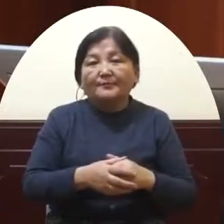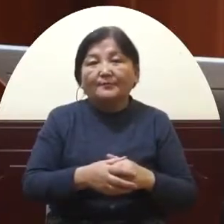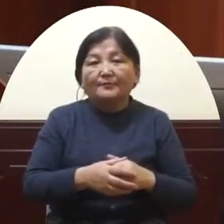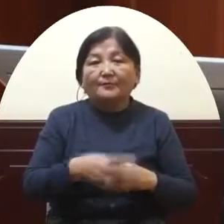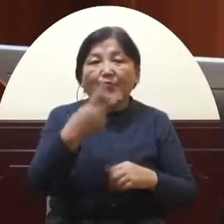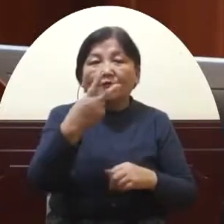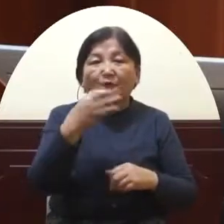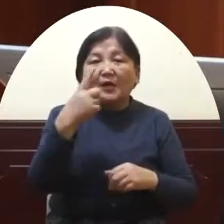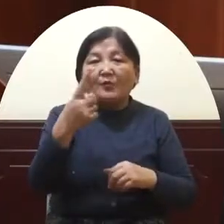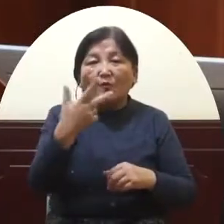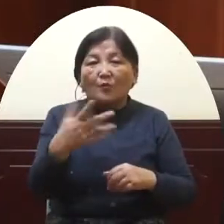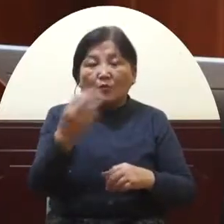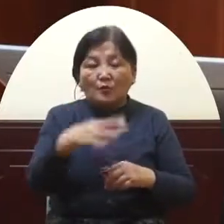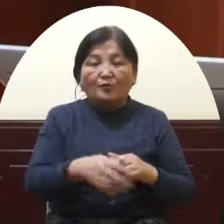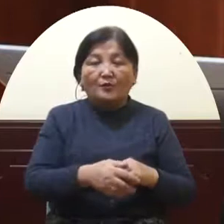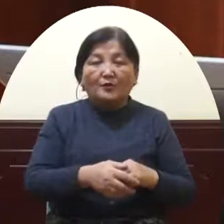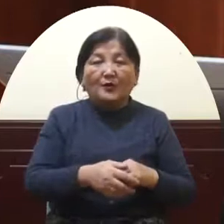За 2013 онд